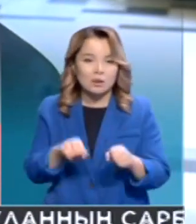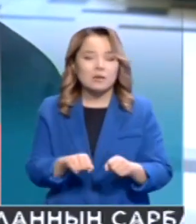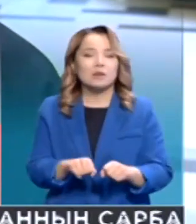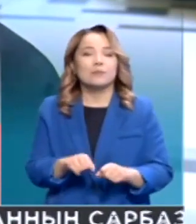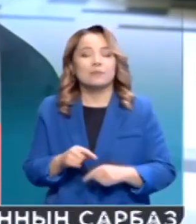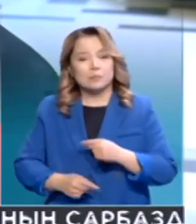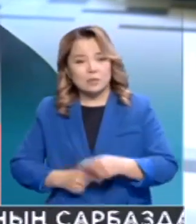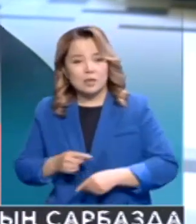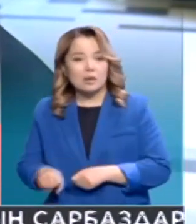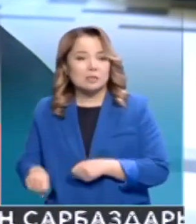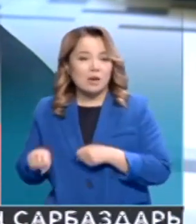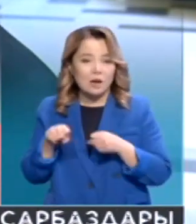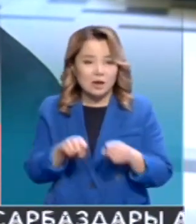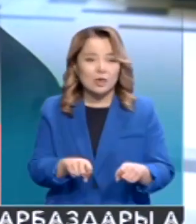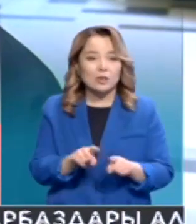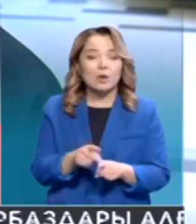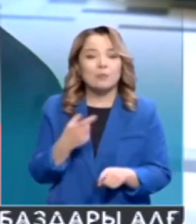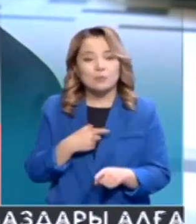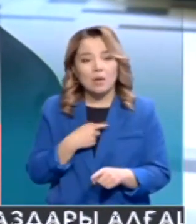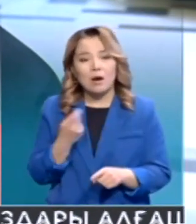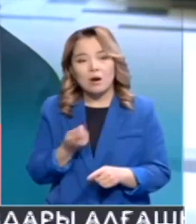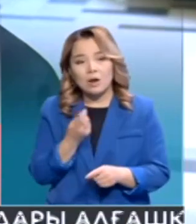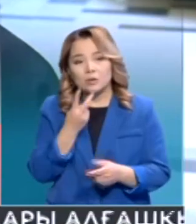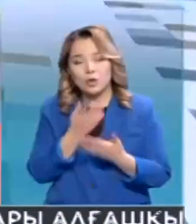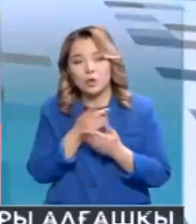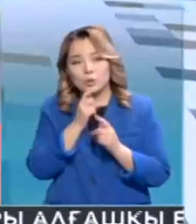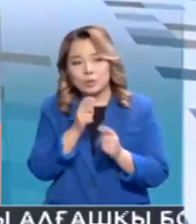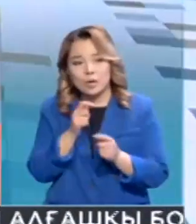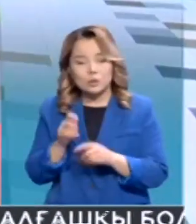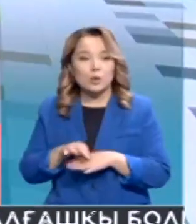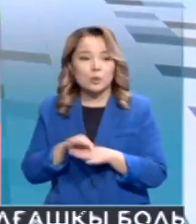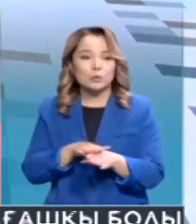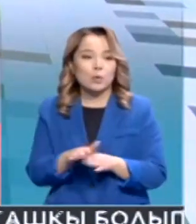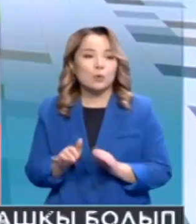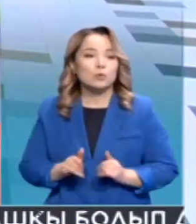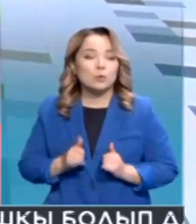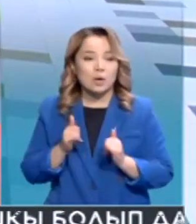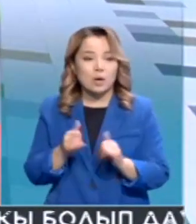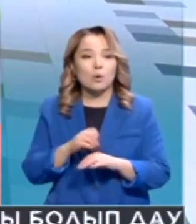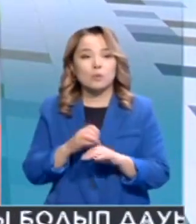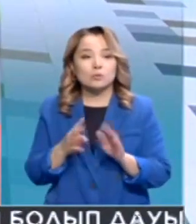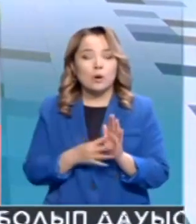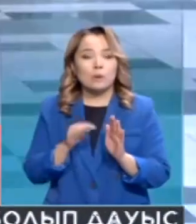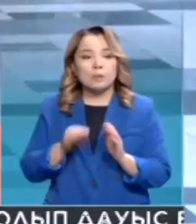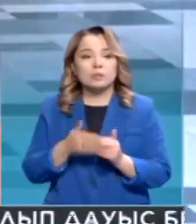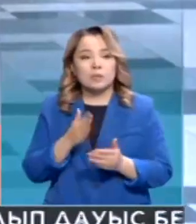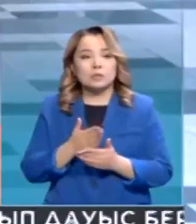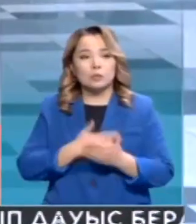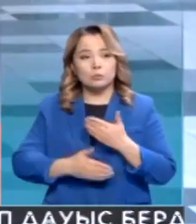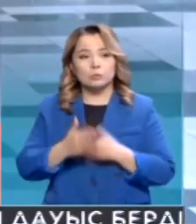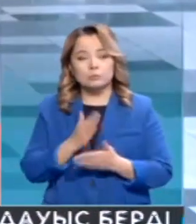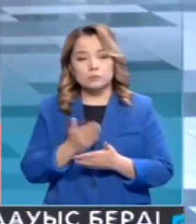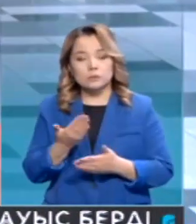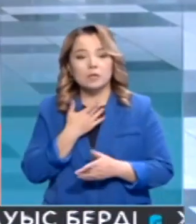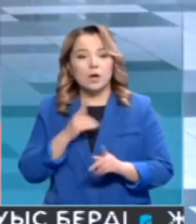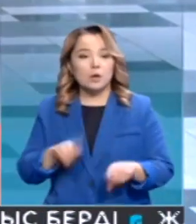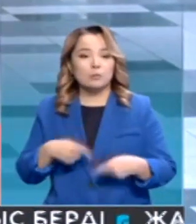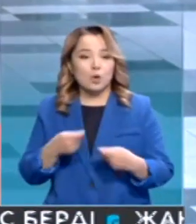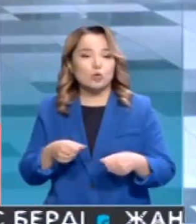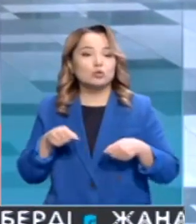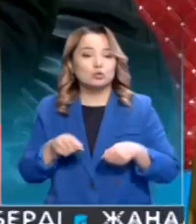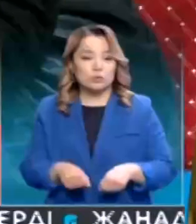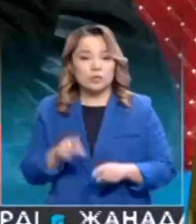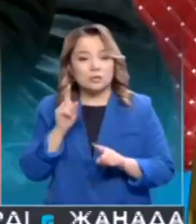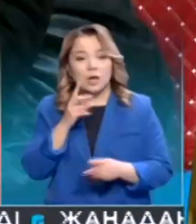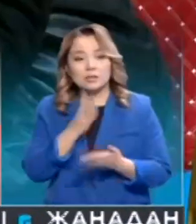келіп жатыр. Оларға аздаған өзіміздің сыйлықтарымызды ұсынып жатырмыз. Қала бойынша 19 мың мүгедектігі бар азамат дауыс беруге құқылы. Мыңнан астамы